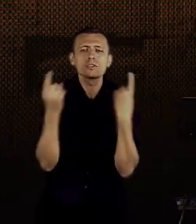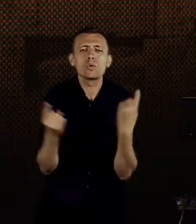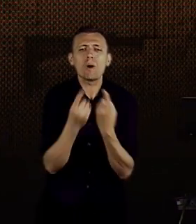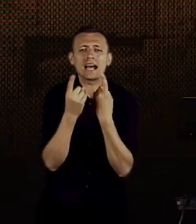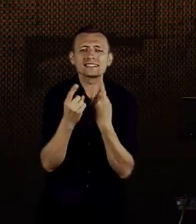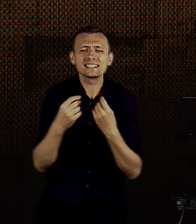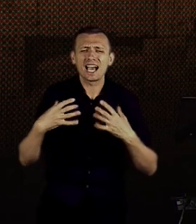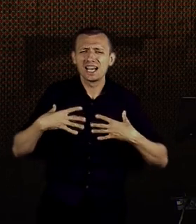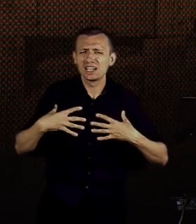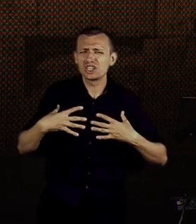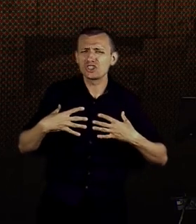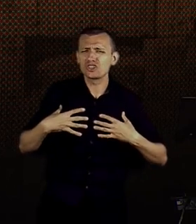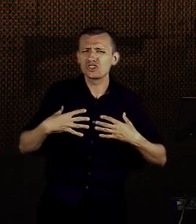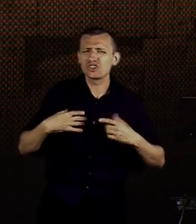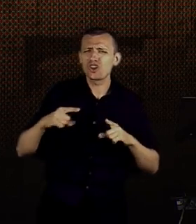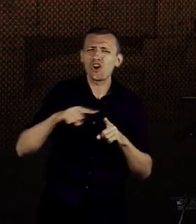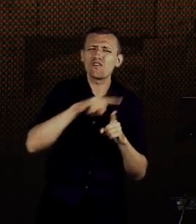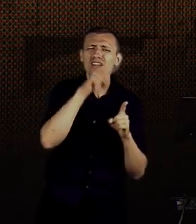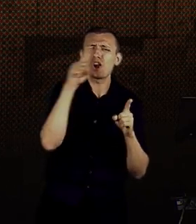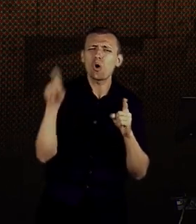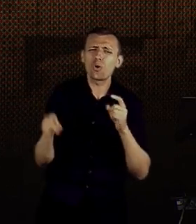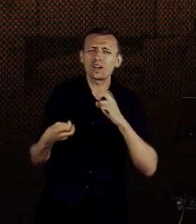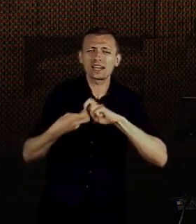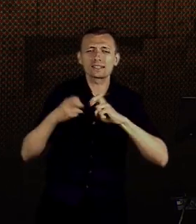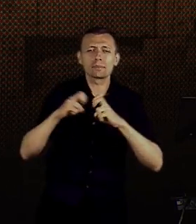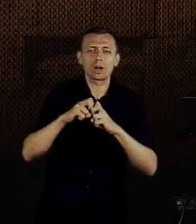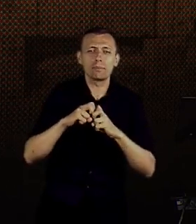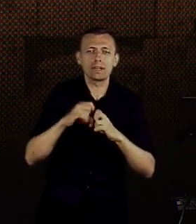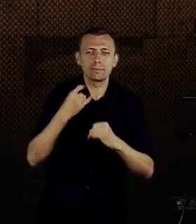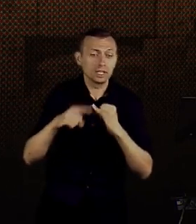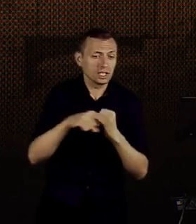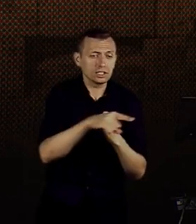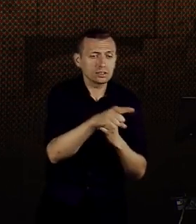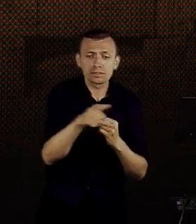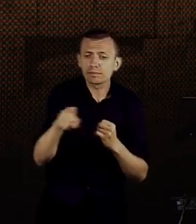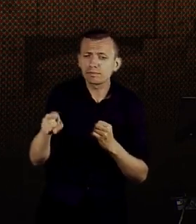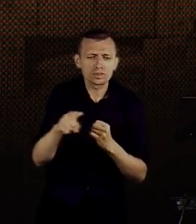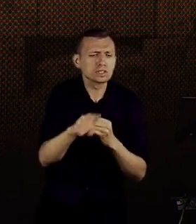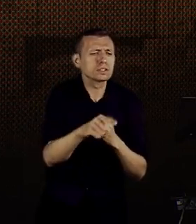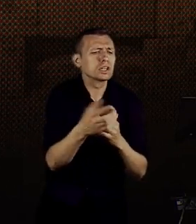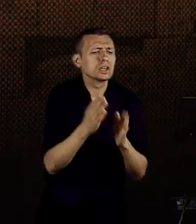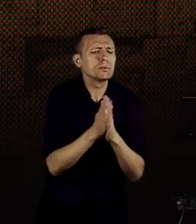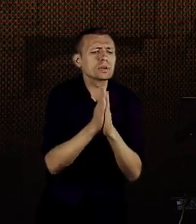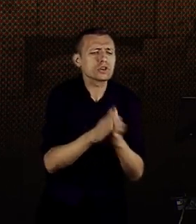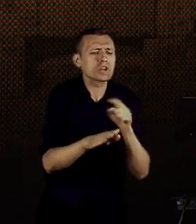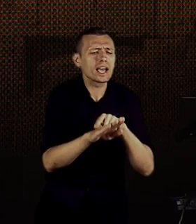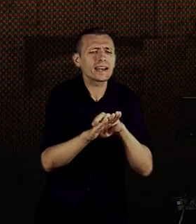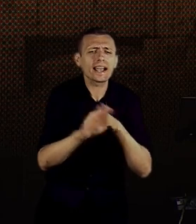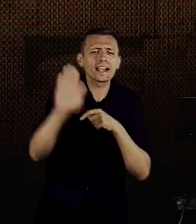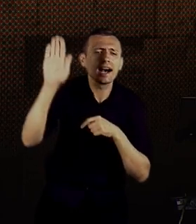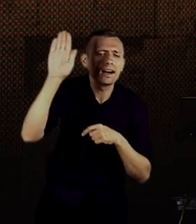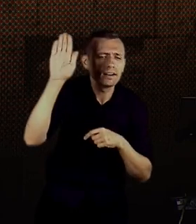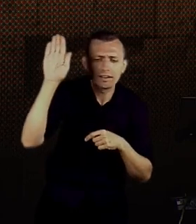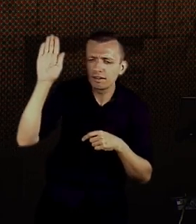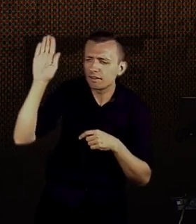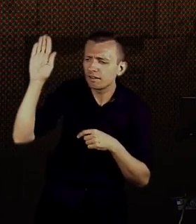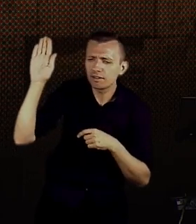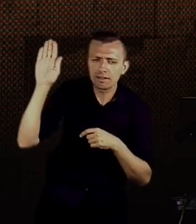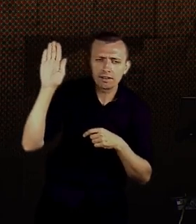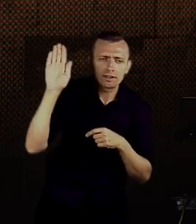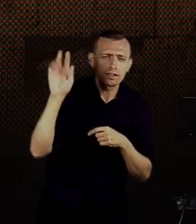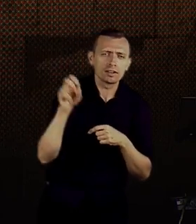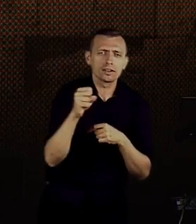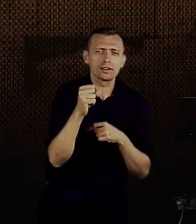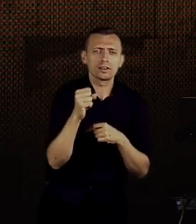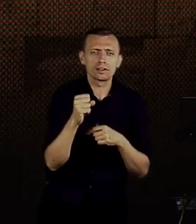zmagać. Jeśli tak jest, daj znać przez podniesienie ręki, chciałbym się o ciebie pomodlić. Czy jest wśród nas ktoś, kto wie, to słowo było do mnie